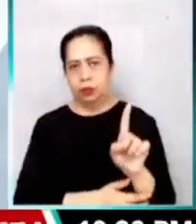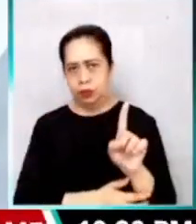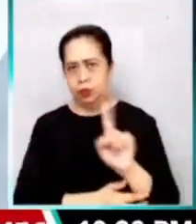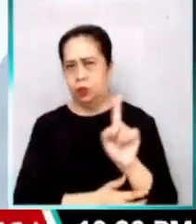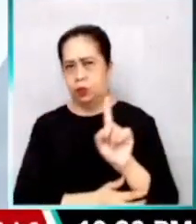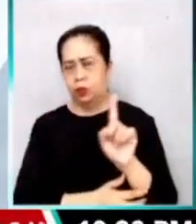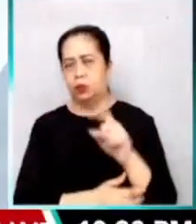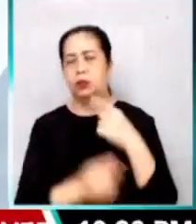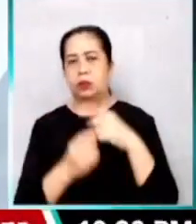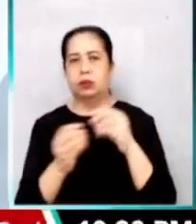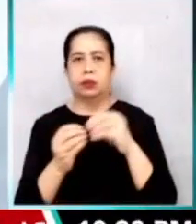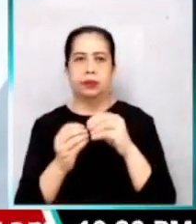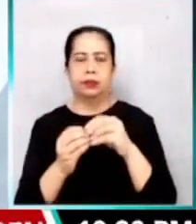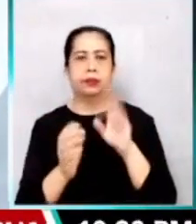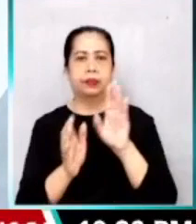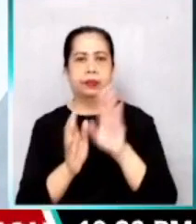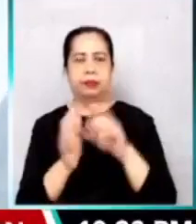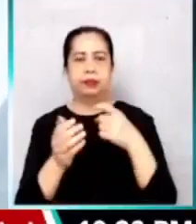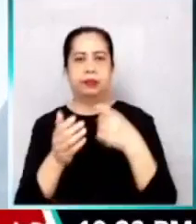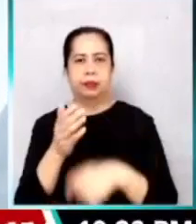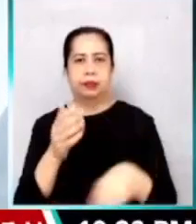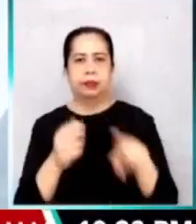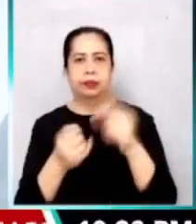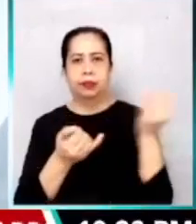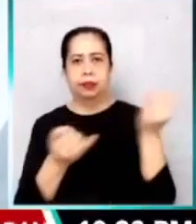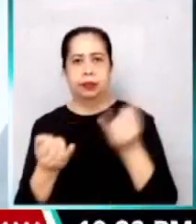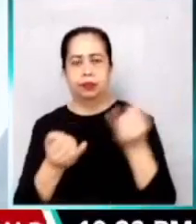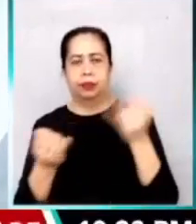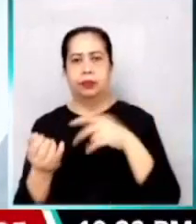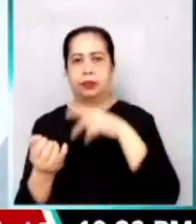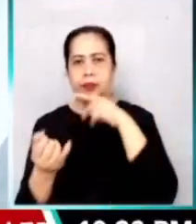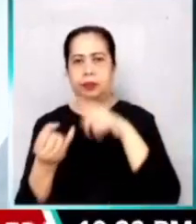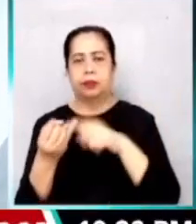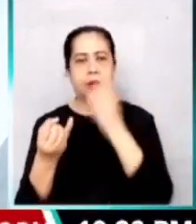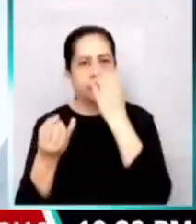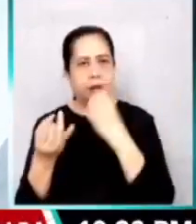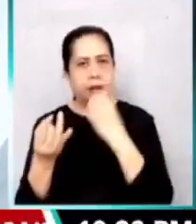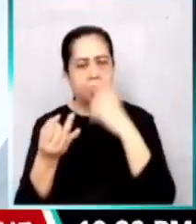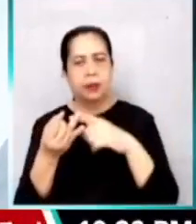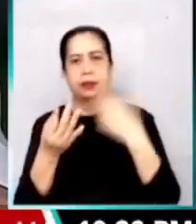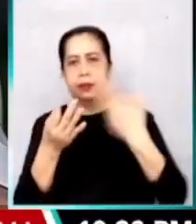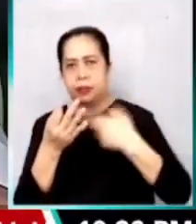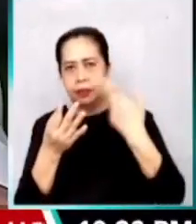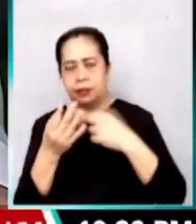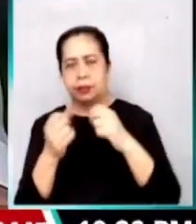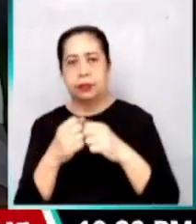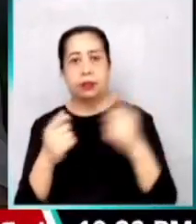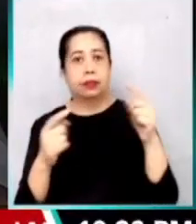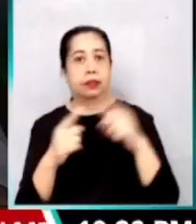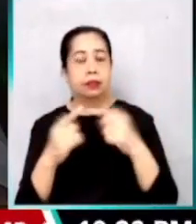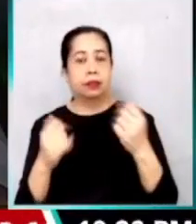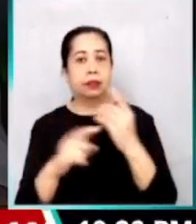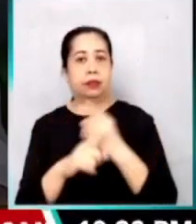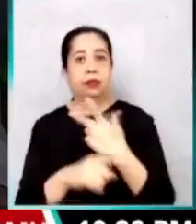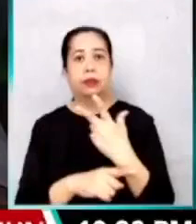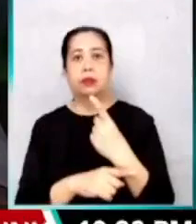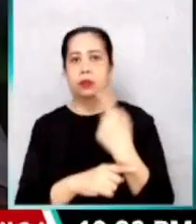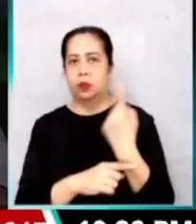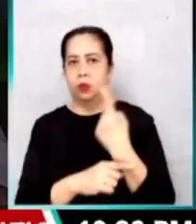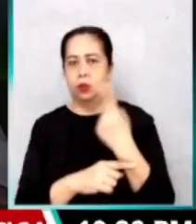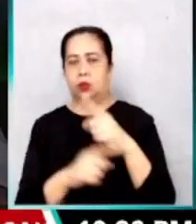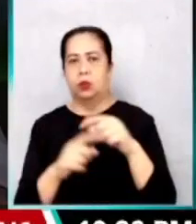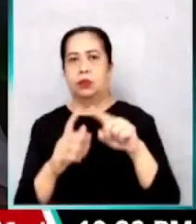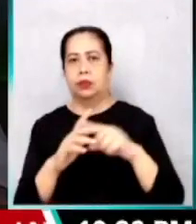mas mababang buwis sa pag-aangkat ng baboy, mais at bigas. Hanggang ngayong December 31 lang dapat epektibo ang